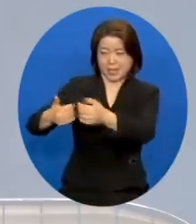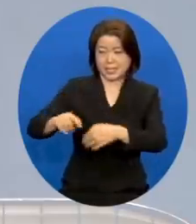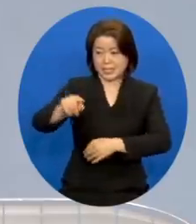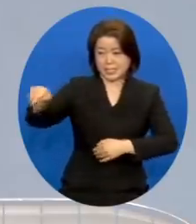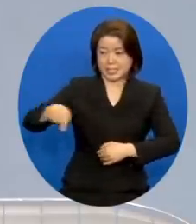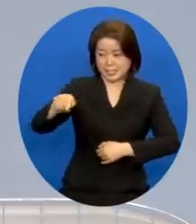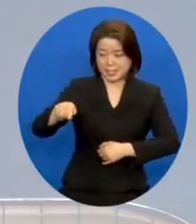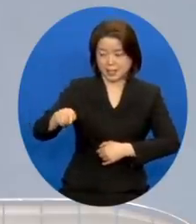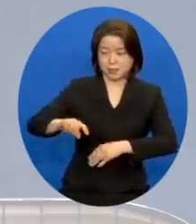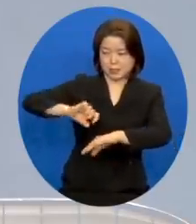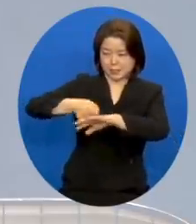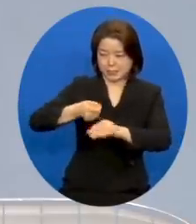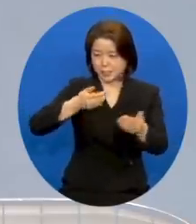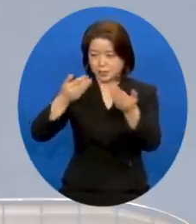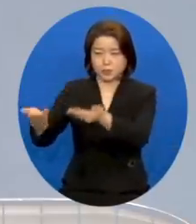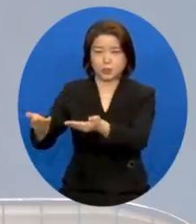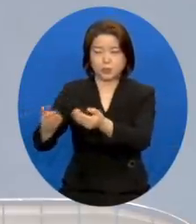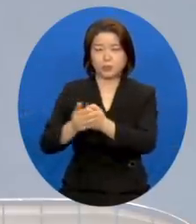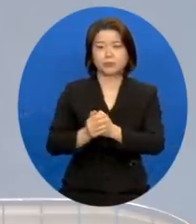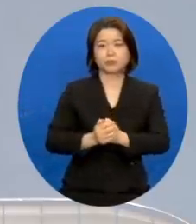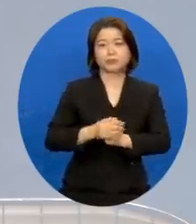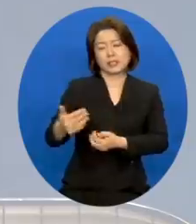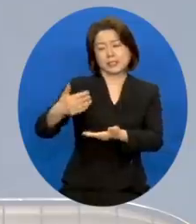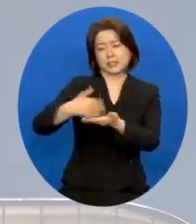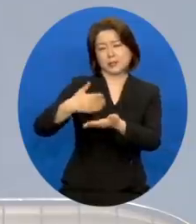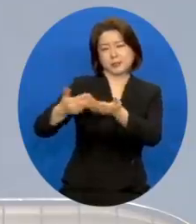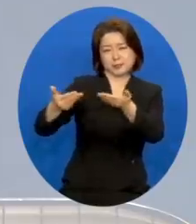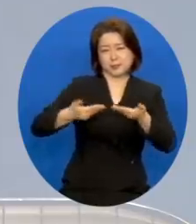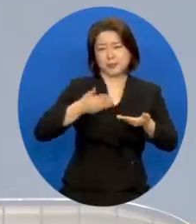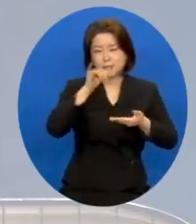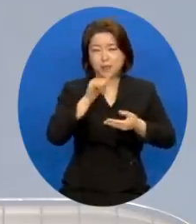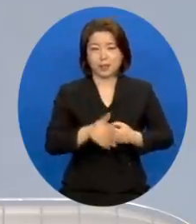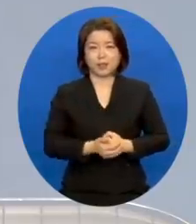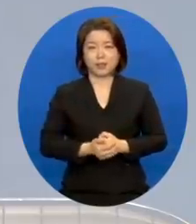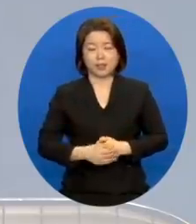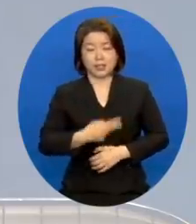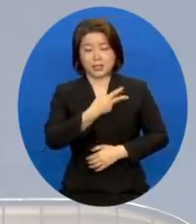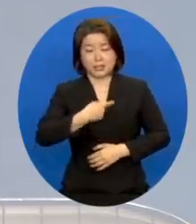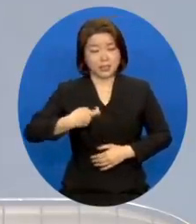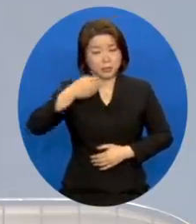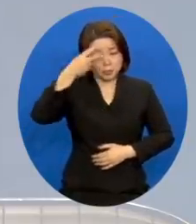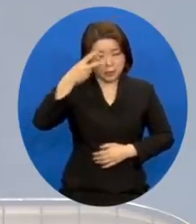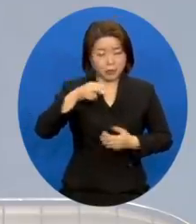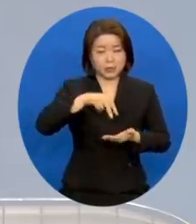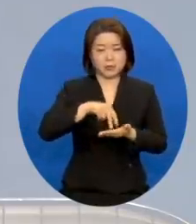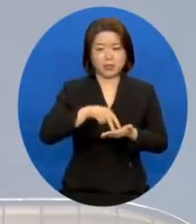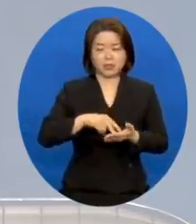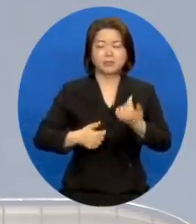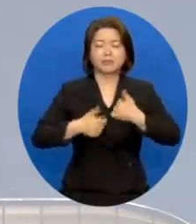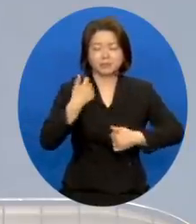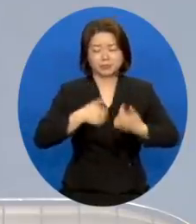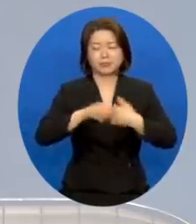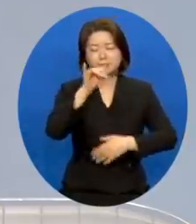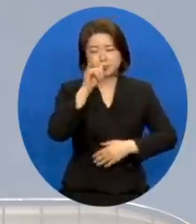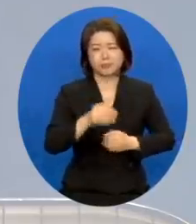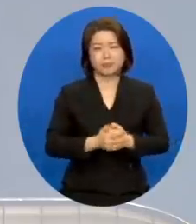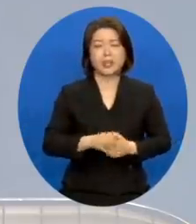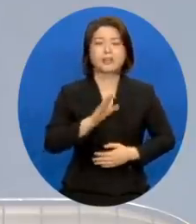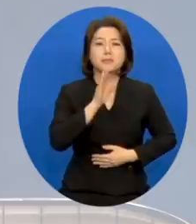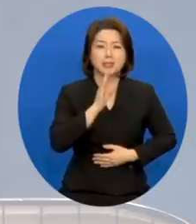진기 햇다고 그 소식을 전해 주었어요 사도바울 로서는 너무 기뻤습니다 그렇겠죠